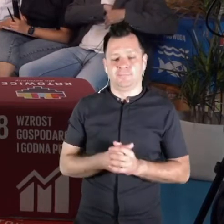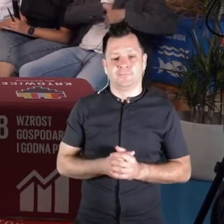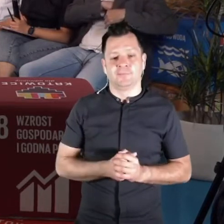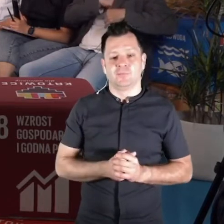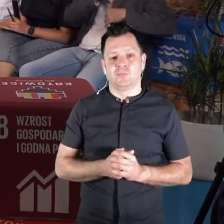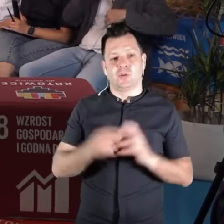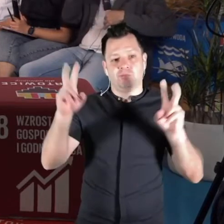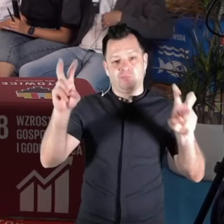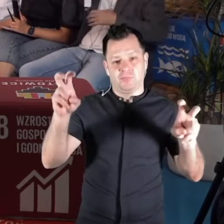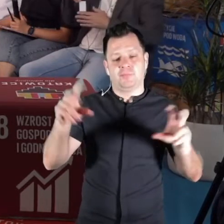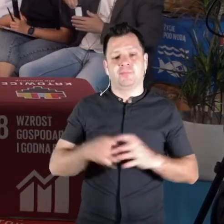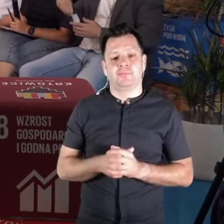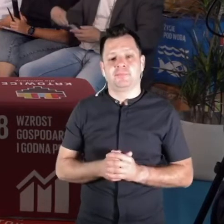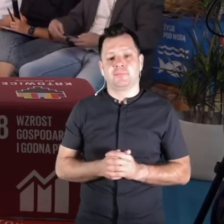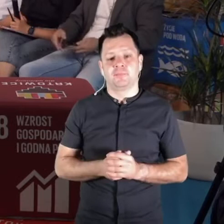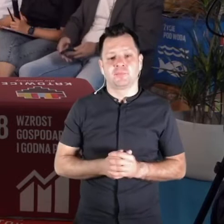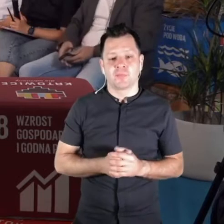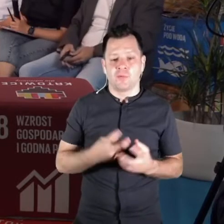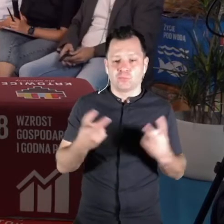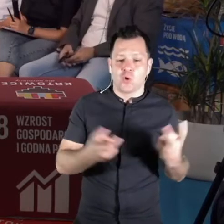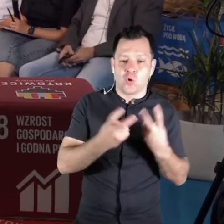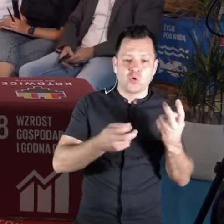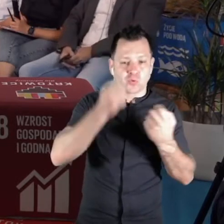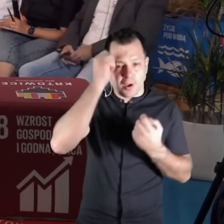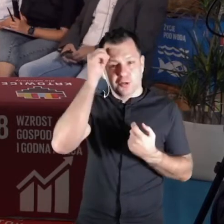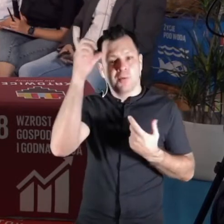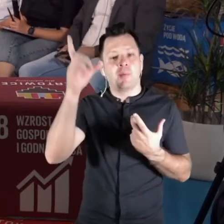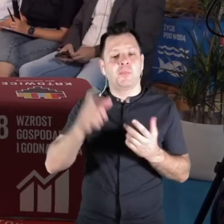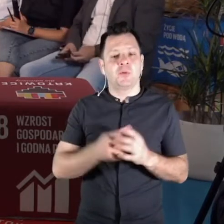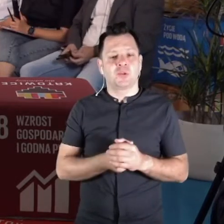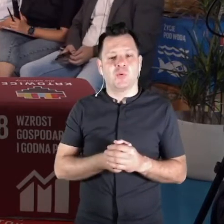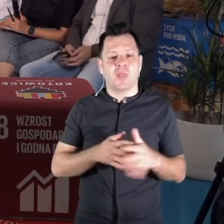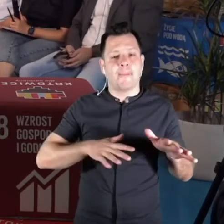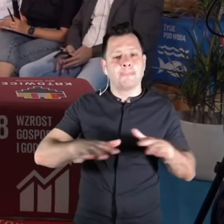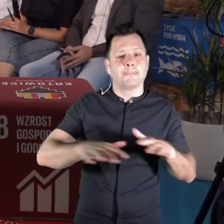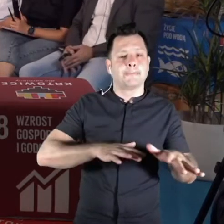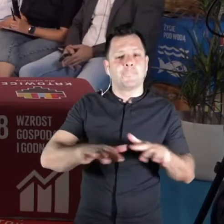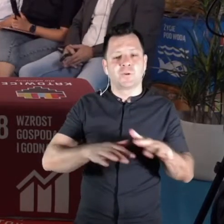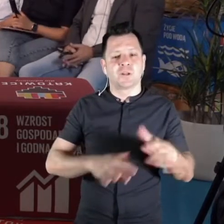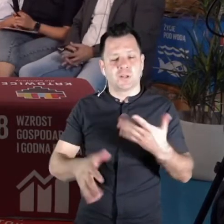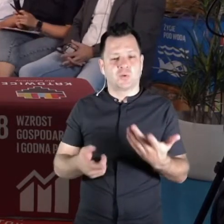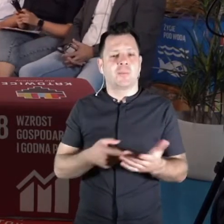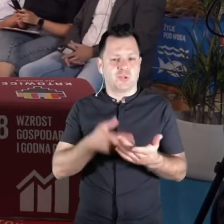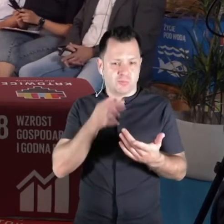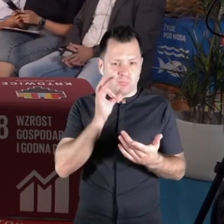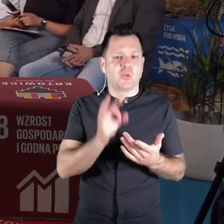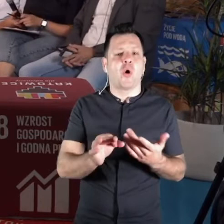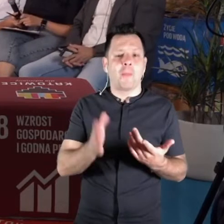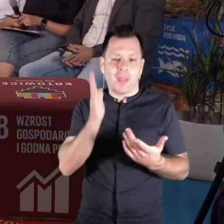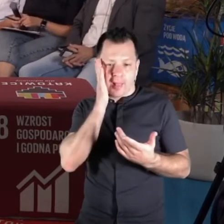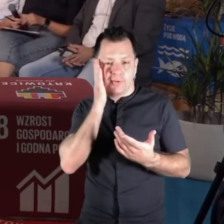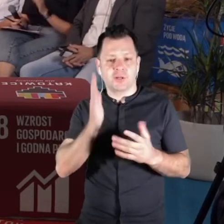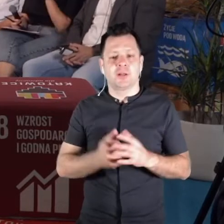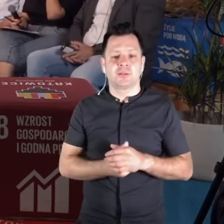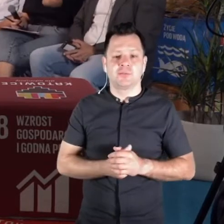akceleracja, poszukiwaliśmy pomysłów na przestrzeń przyjazną dla